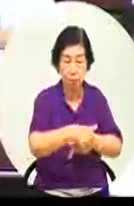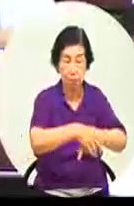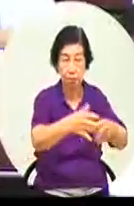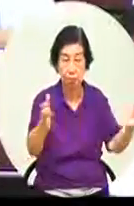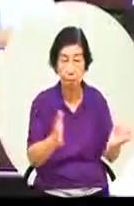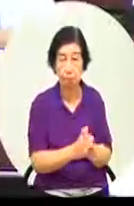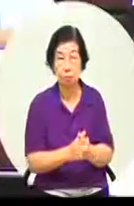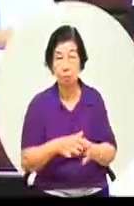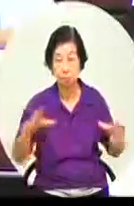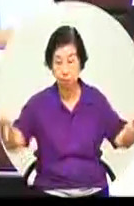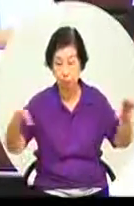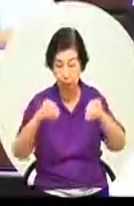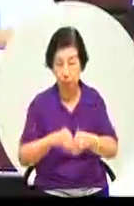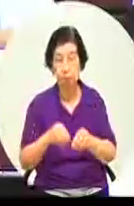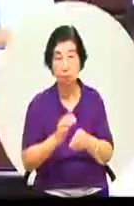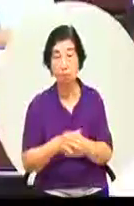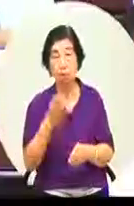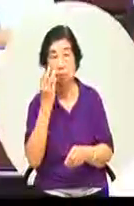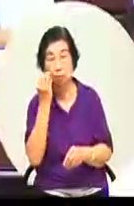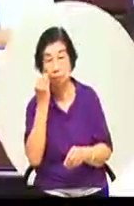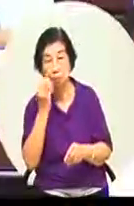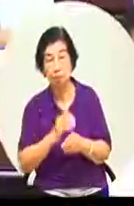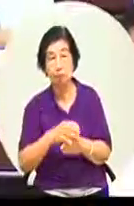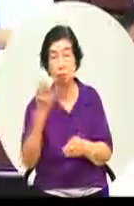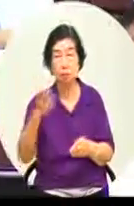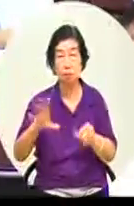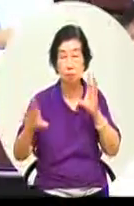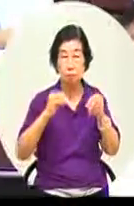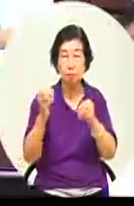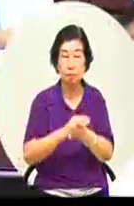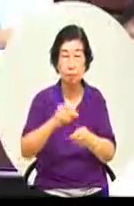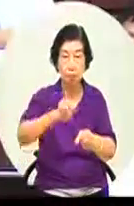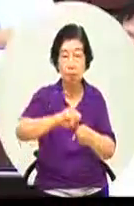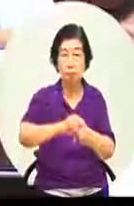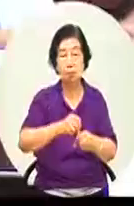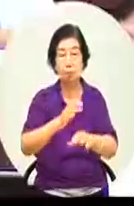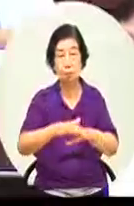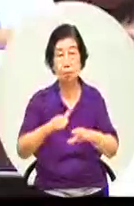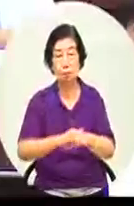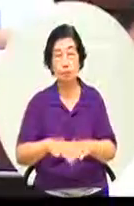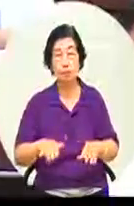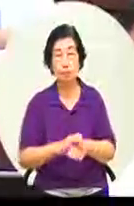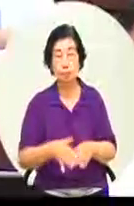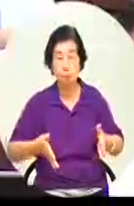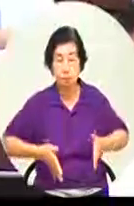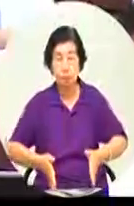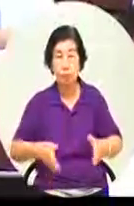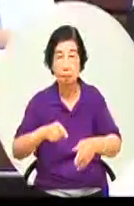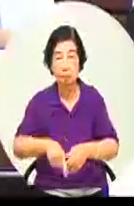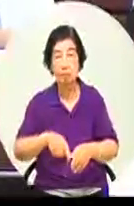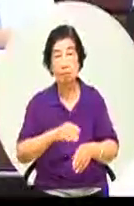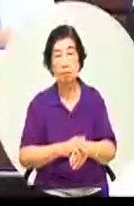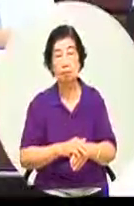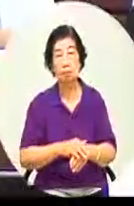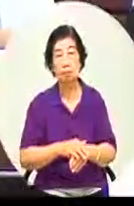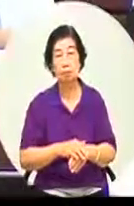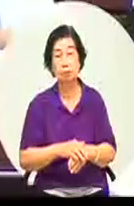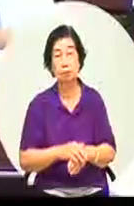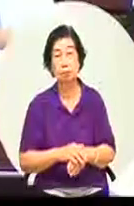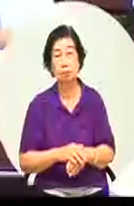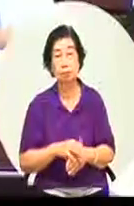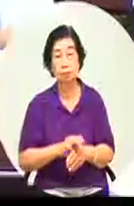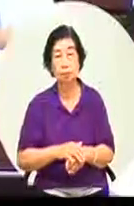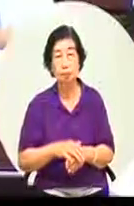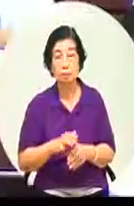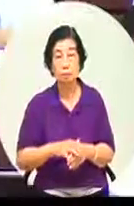合，整个观光的资源会增加。那第二个部分当然我们会跟在地结合，做一些比较深度的游